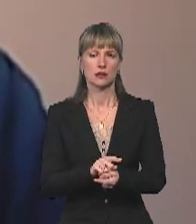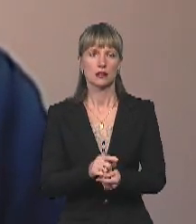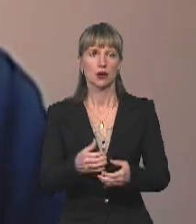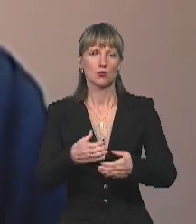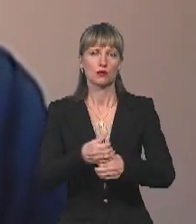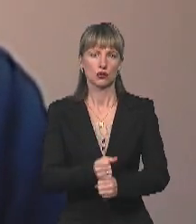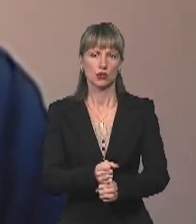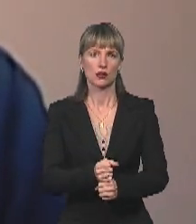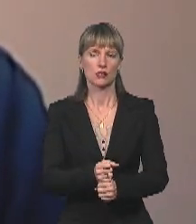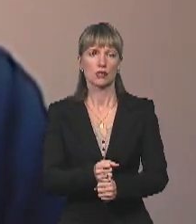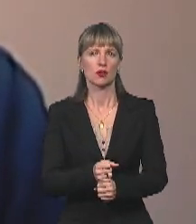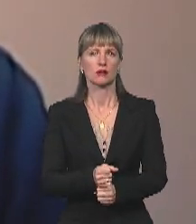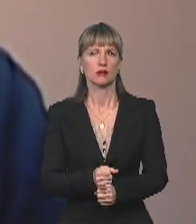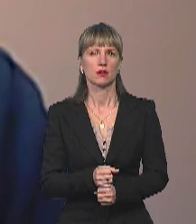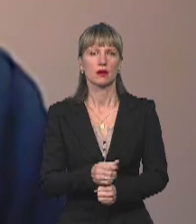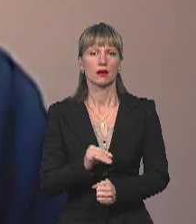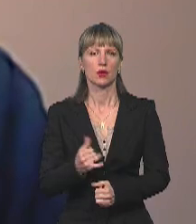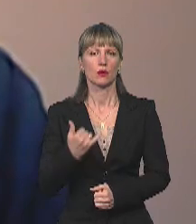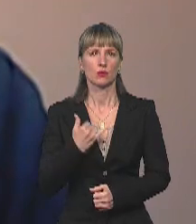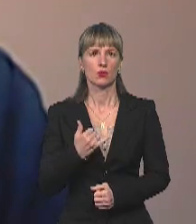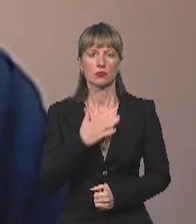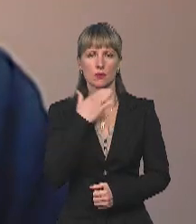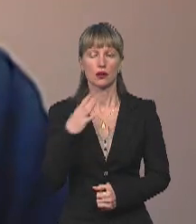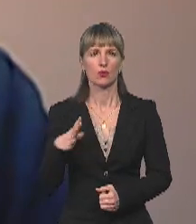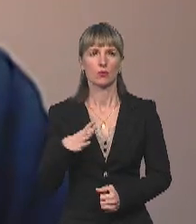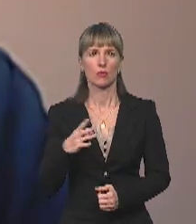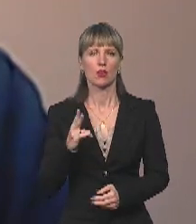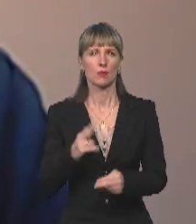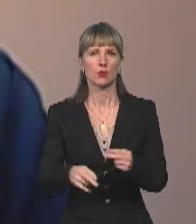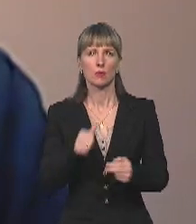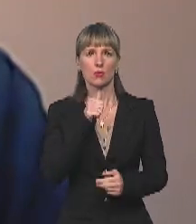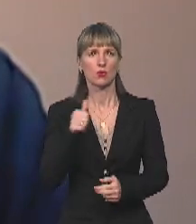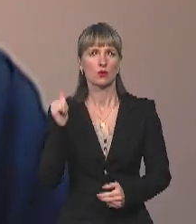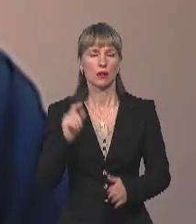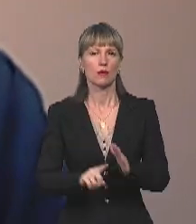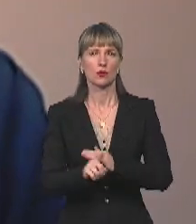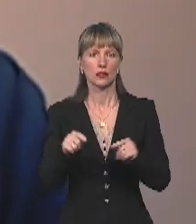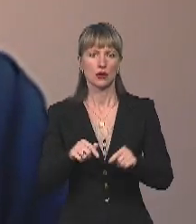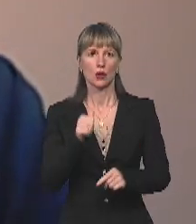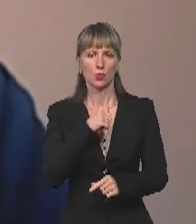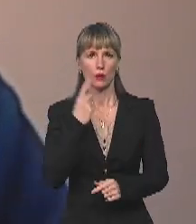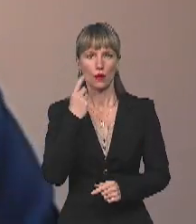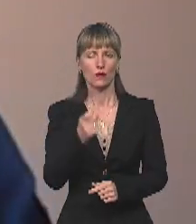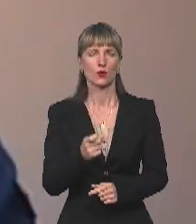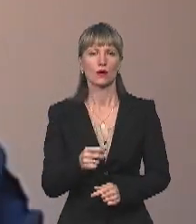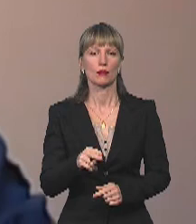ущільнення. Ну, у нас дуже багато було наприкінці минулого року, на початку цього, повідомлень